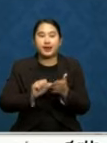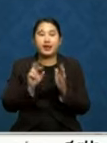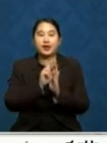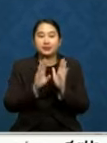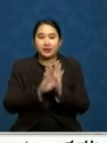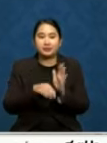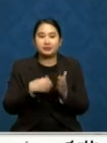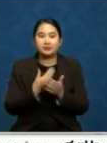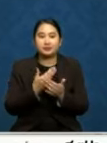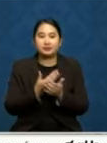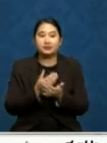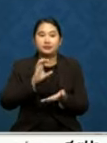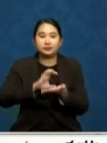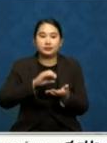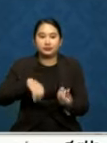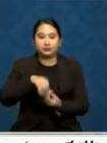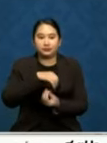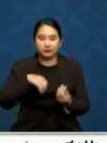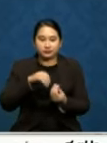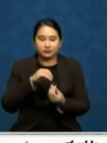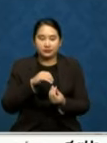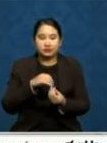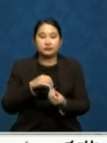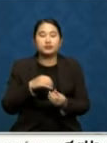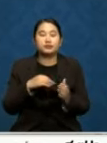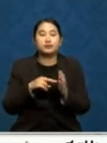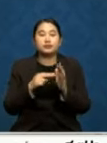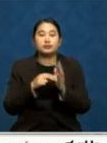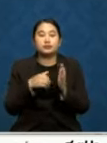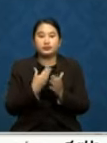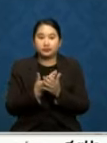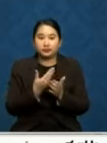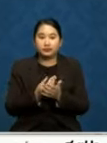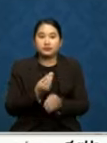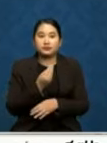บกองทุนให้กลับมาเป็นได้รับ